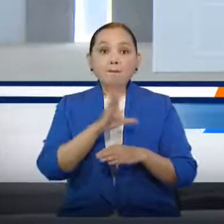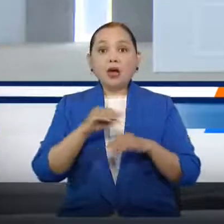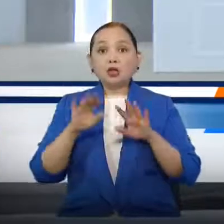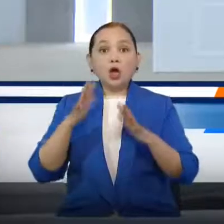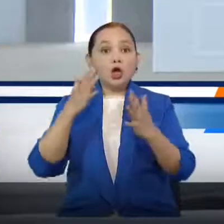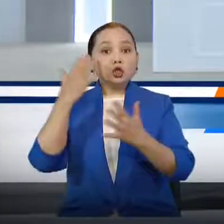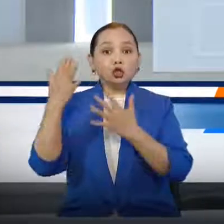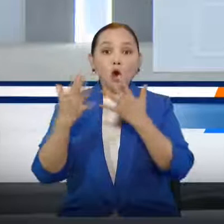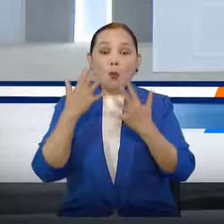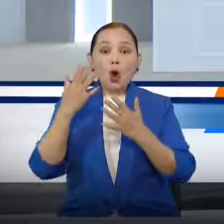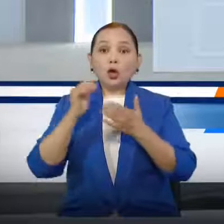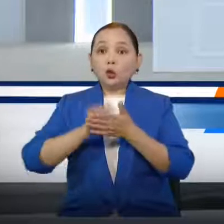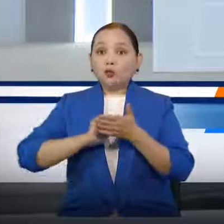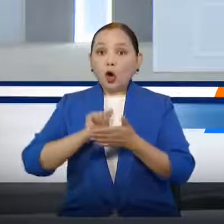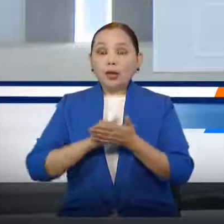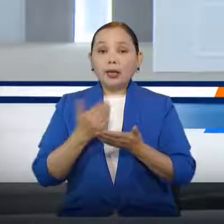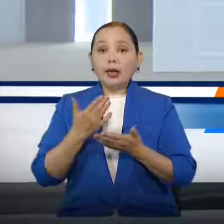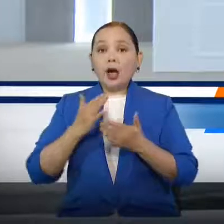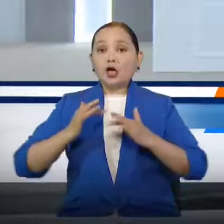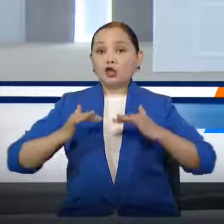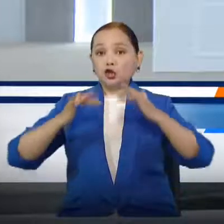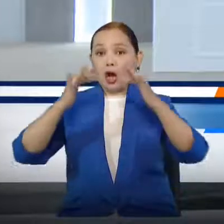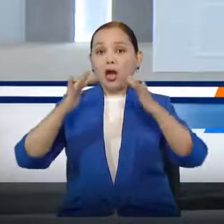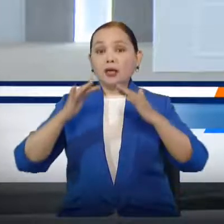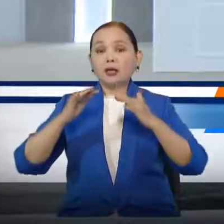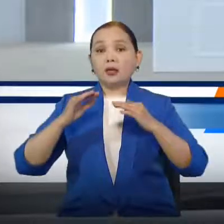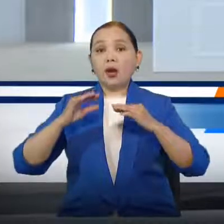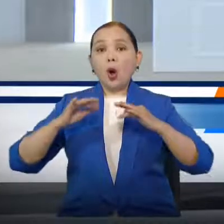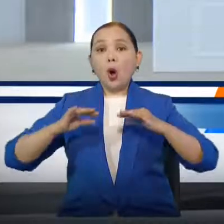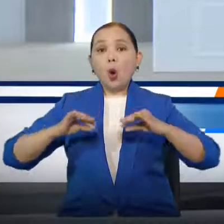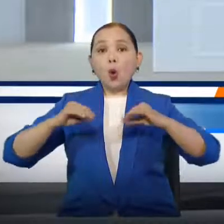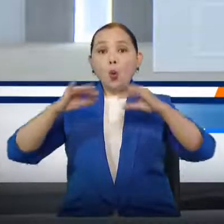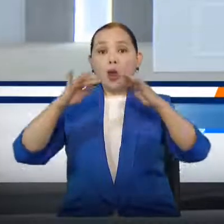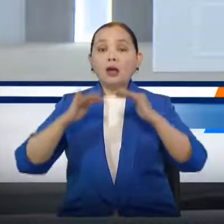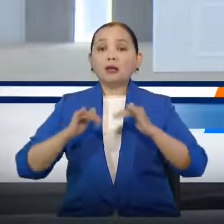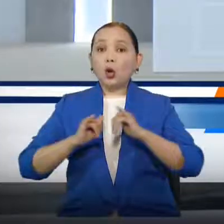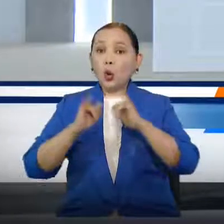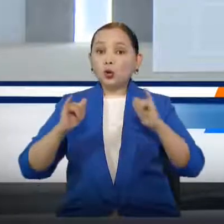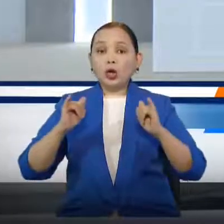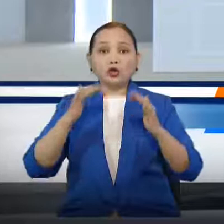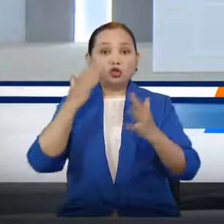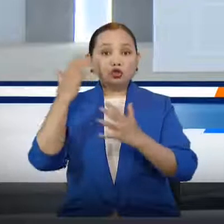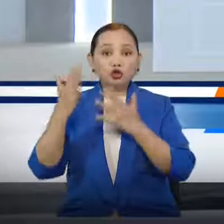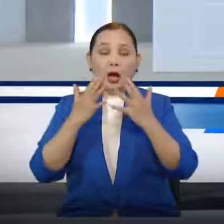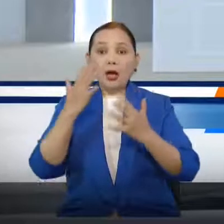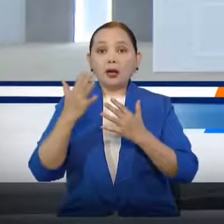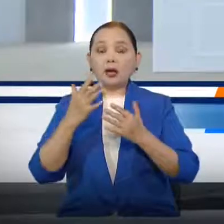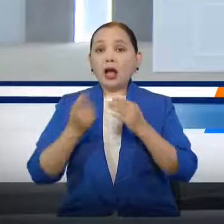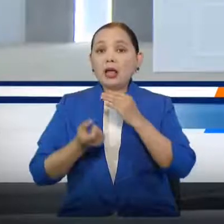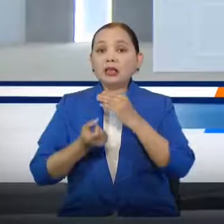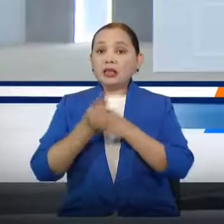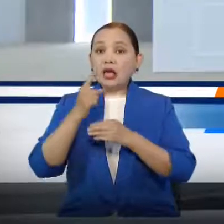shamol omillari tufayli chang va qum zarralarining havoga ko'tarilishi, chang bo'ronlari, chang g'uborlari